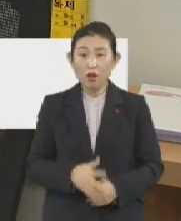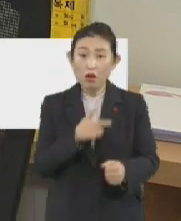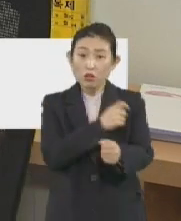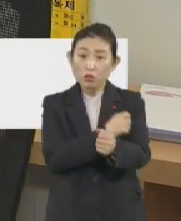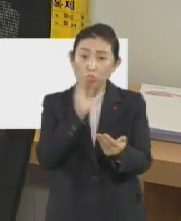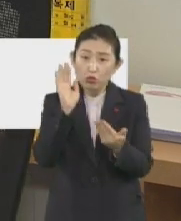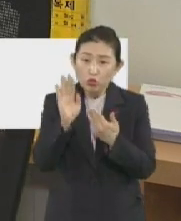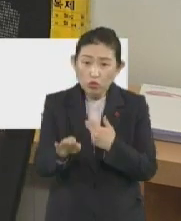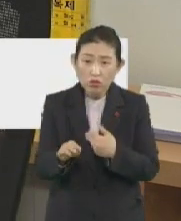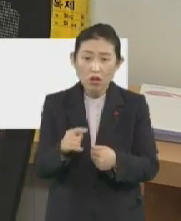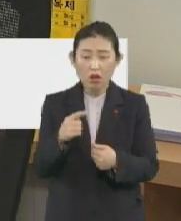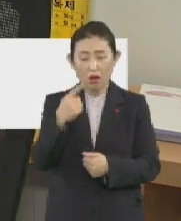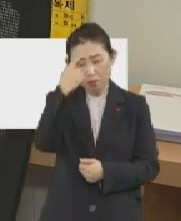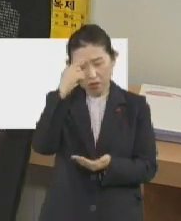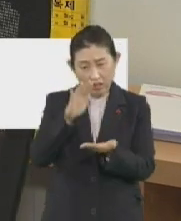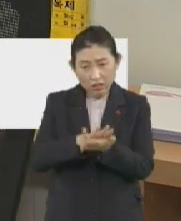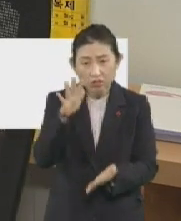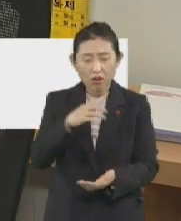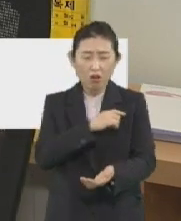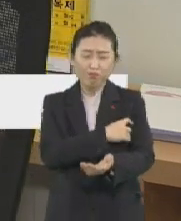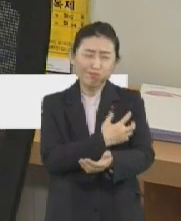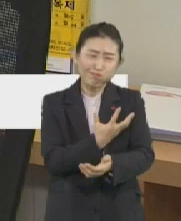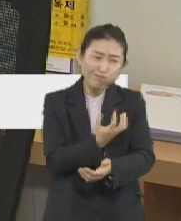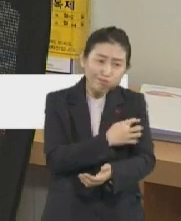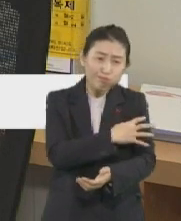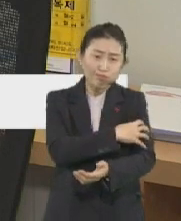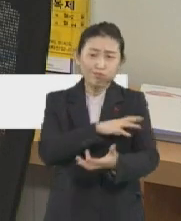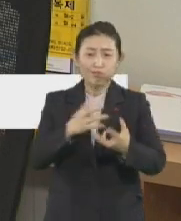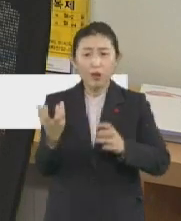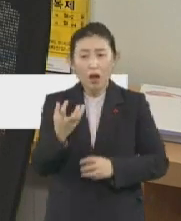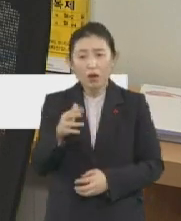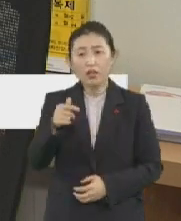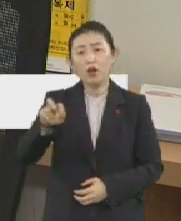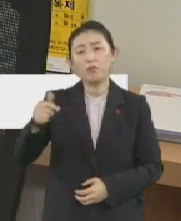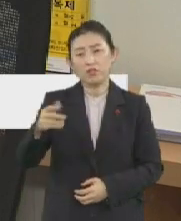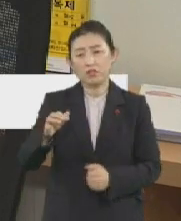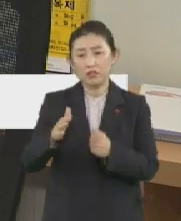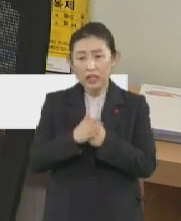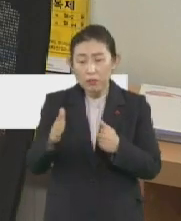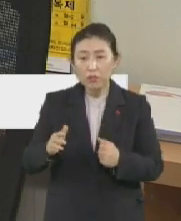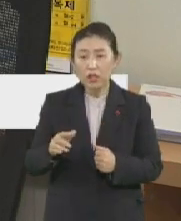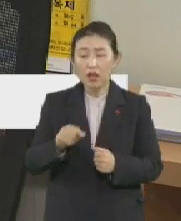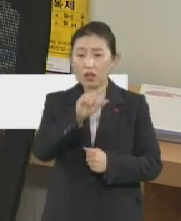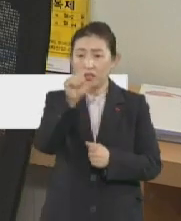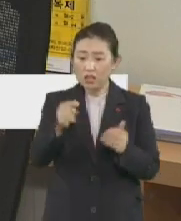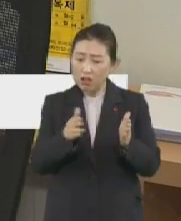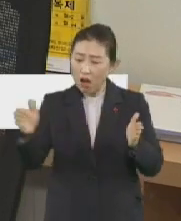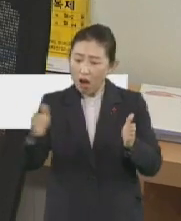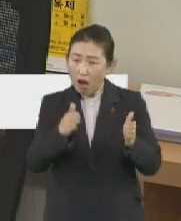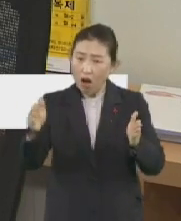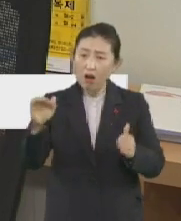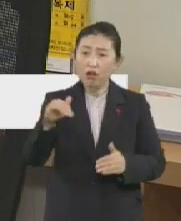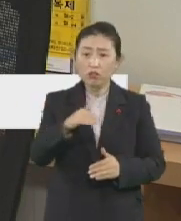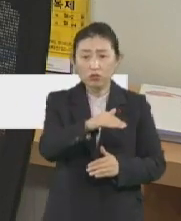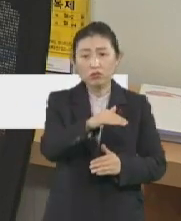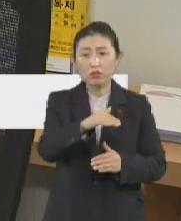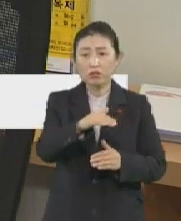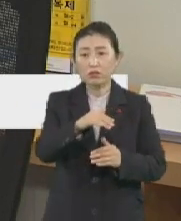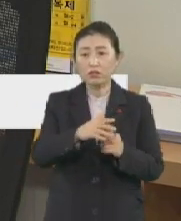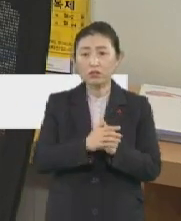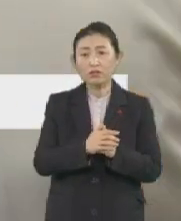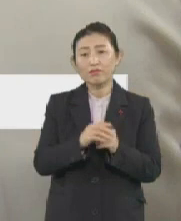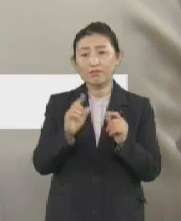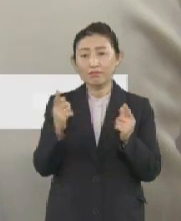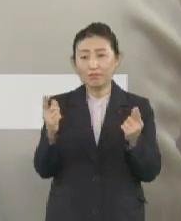후에 발열이라든지 근육통 같은 그런 염증성 반응 때문에 생리주기에 영향을 주지 않는가